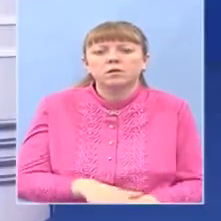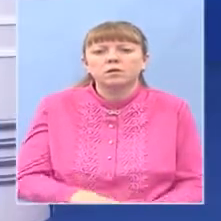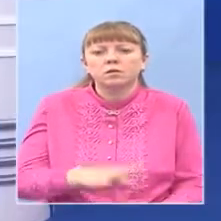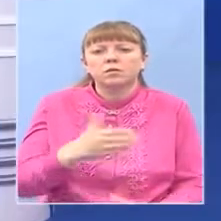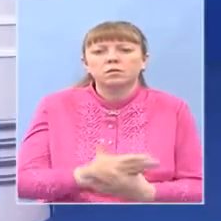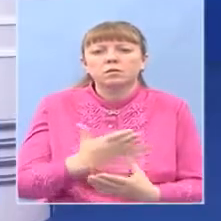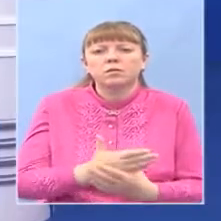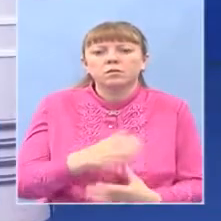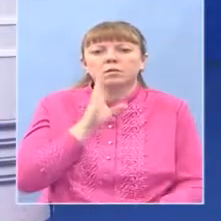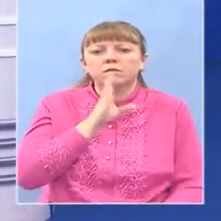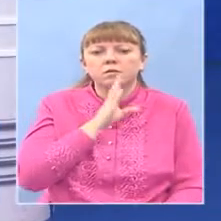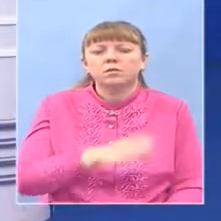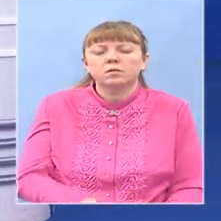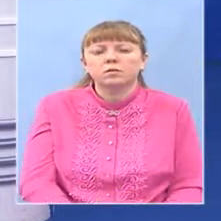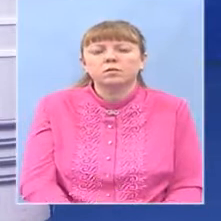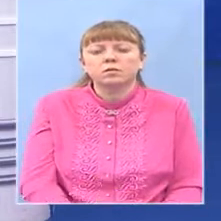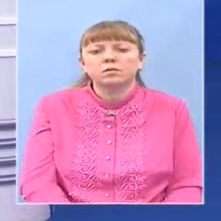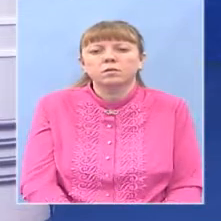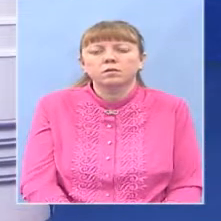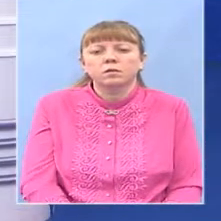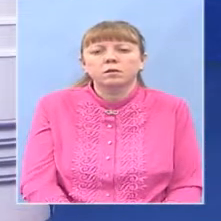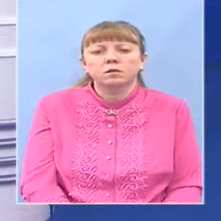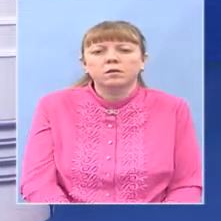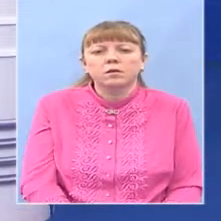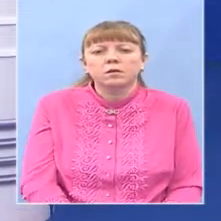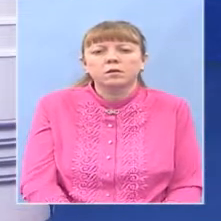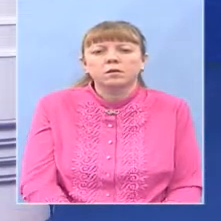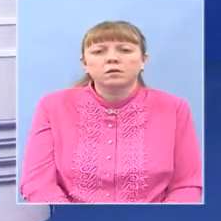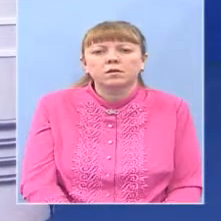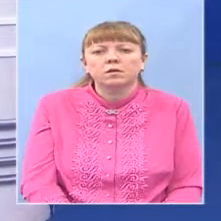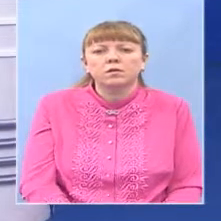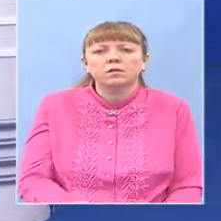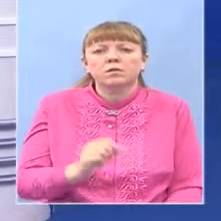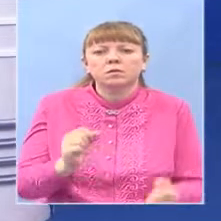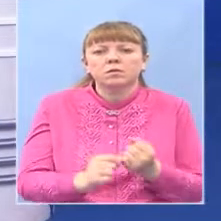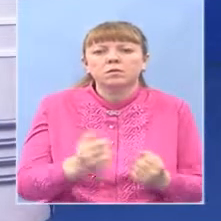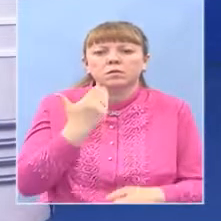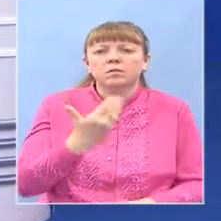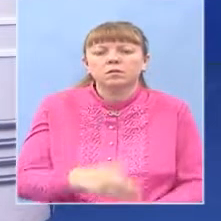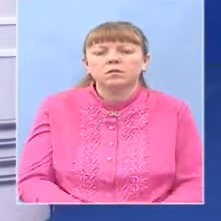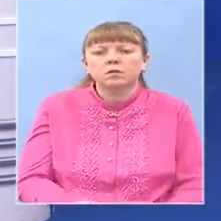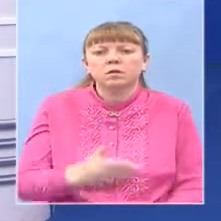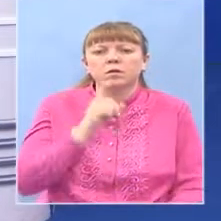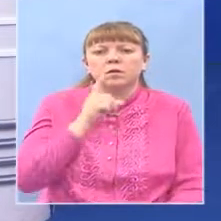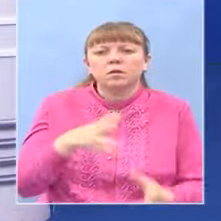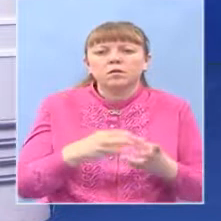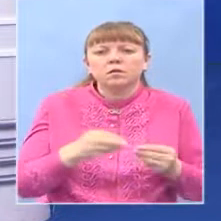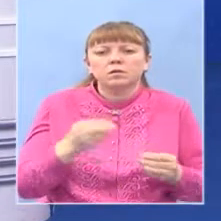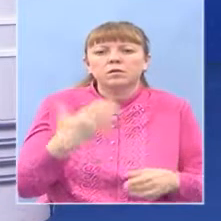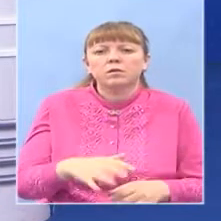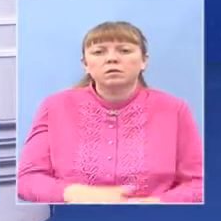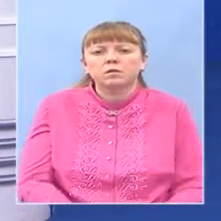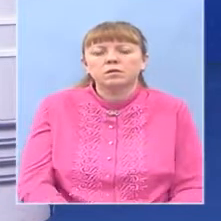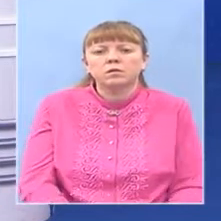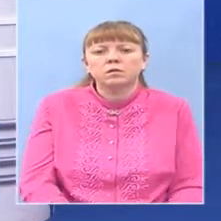помощи женщинам, да, по вопросам вот как раз-таки бытового насилия, mm-hmm. там, молодые семьи и так далее.